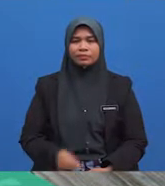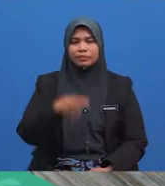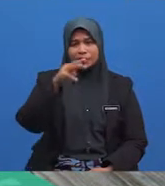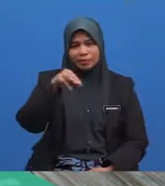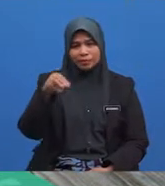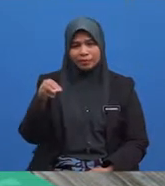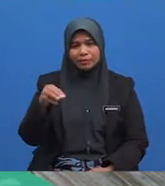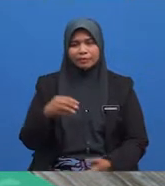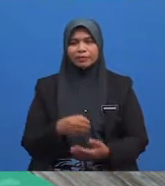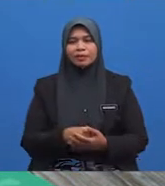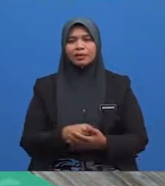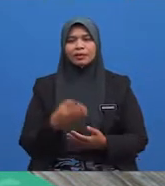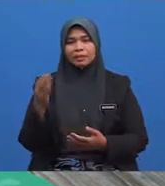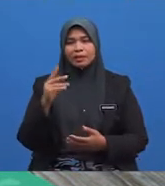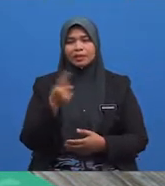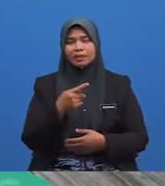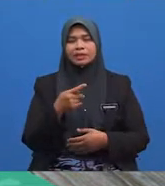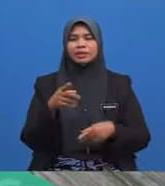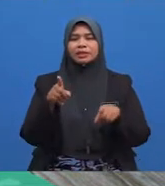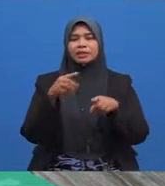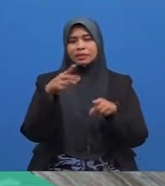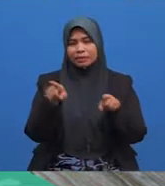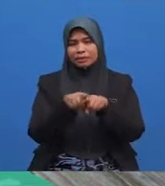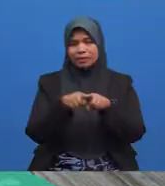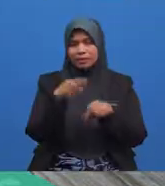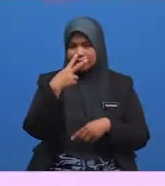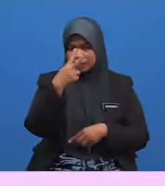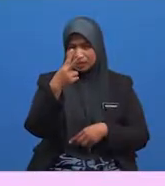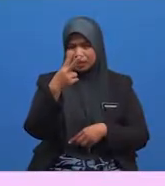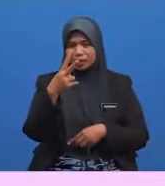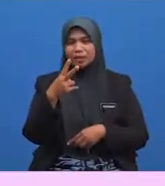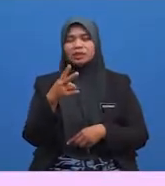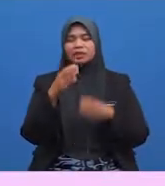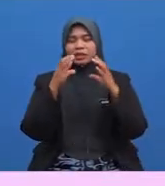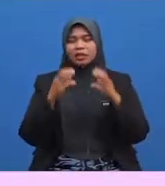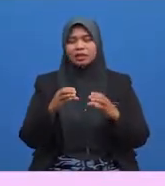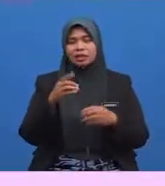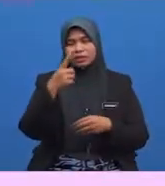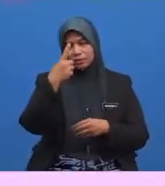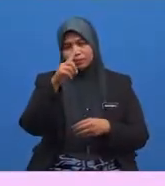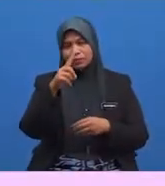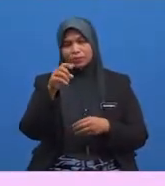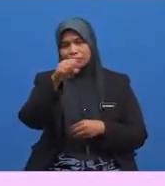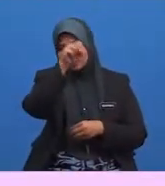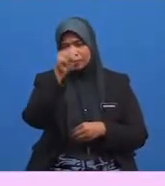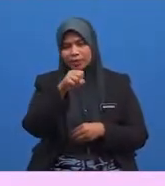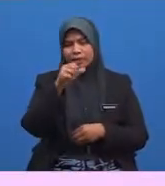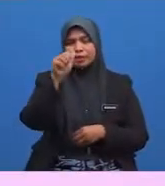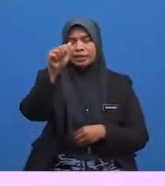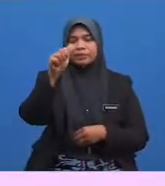Murid-murid, marilah sama-sama kita lihat langkah penyelesaian bagi soalan A.